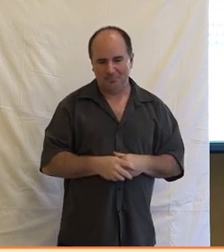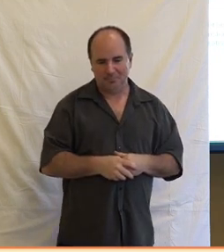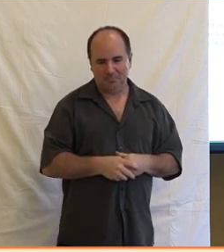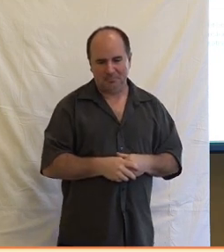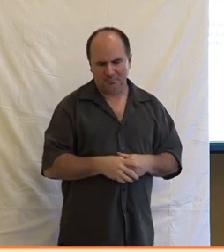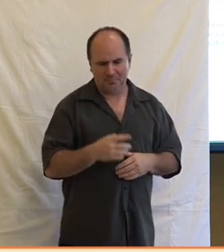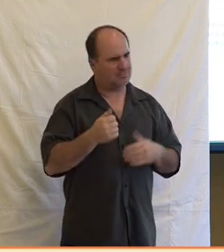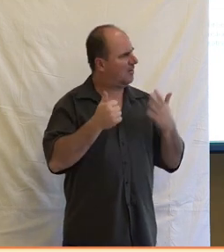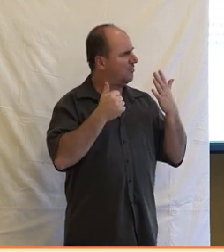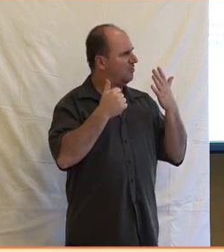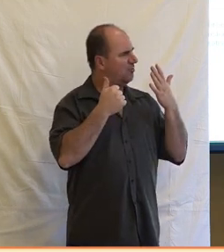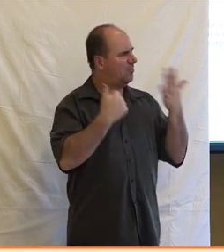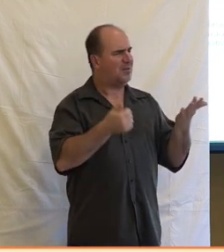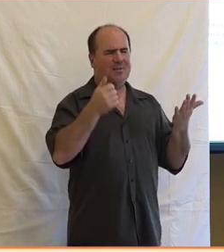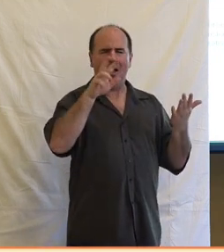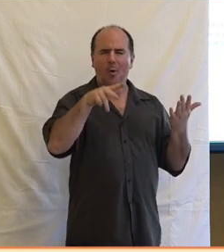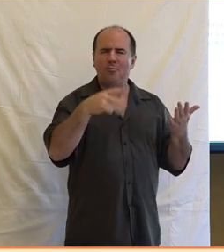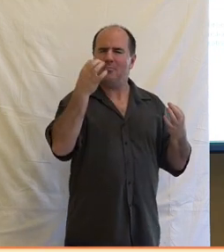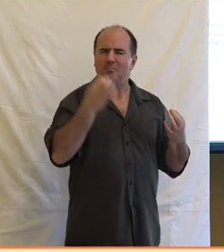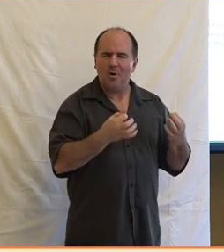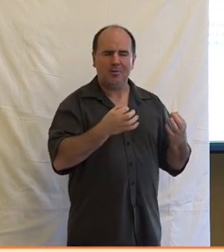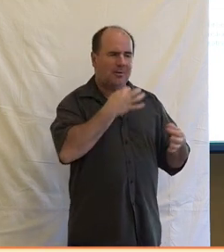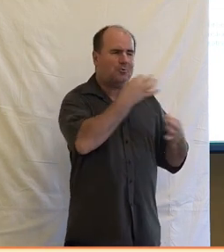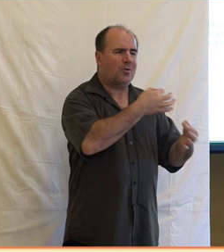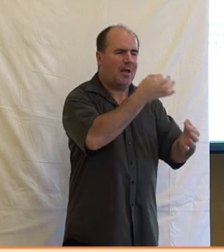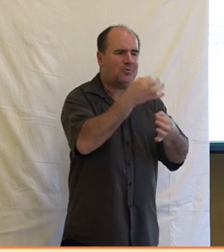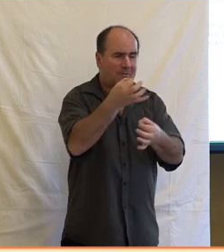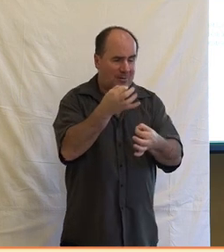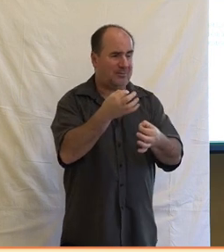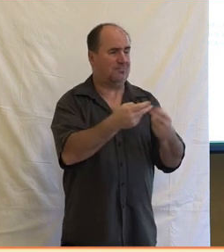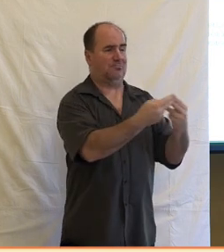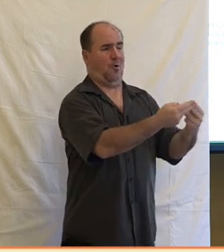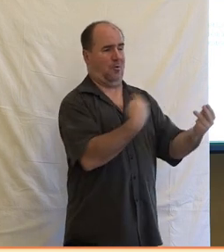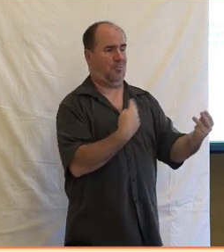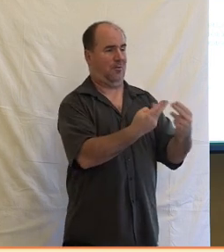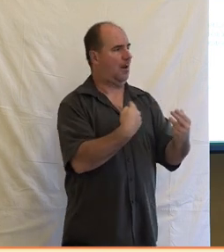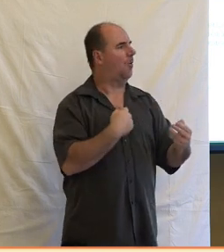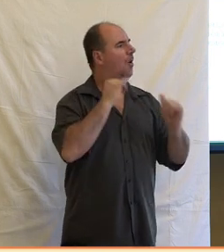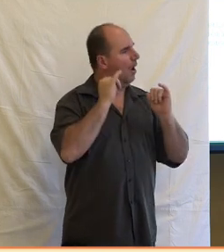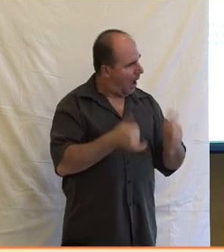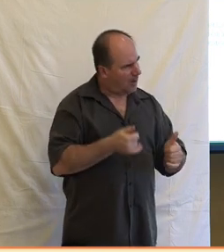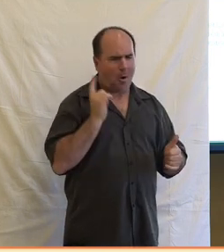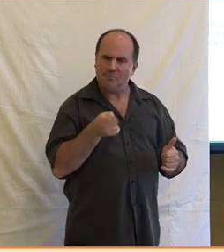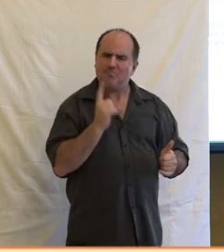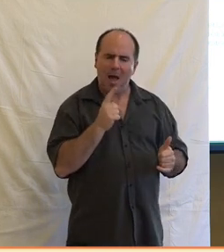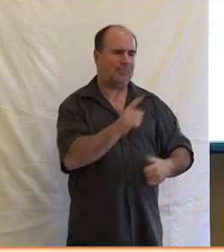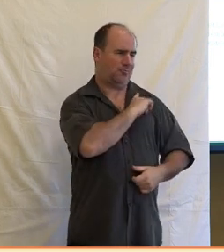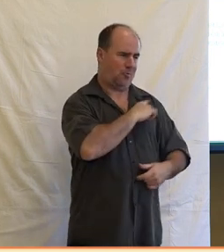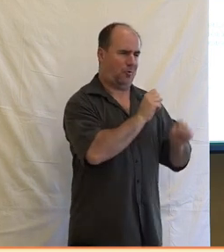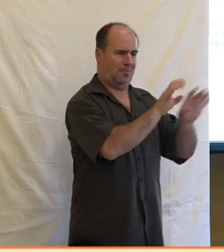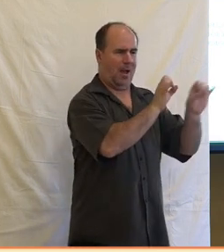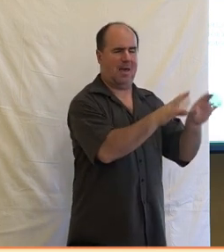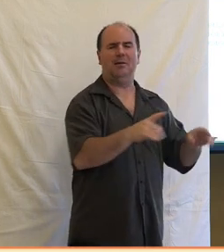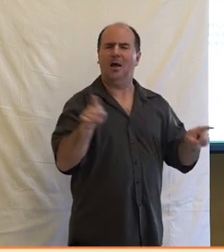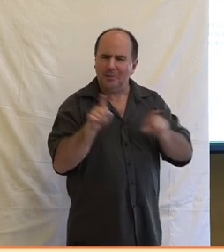68, jestli si dobře pamatuji, procent dotazovaných říkalo, ano, jak soukromá, tak veřejnoprávní média by se těmto tématům